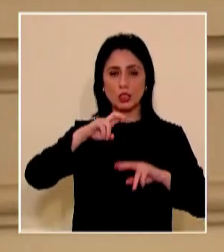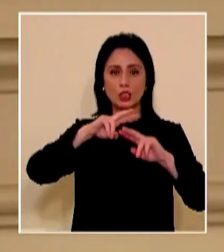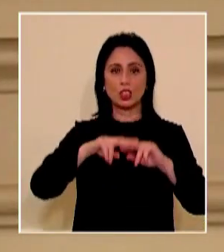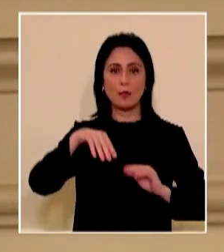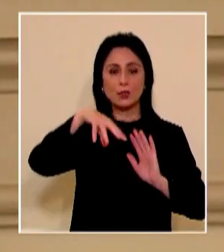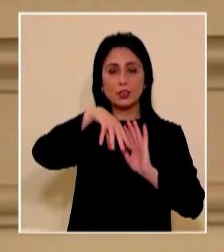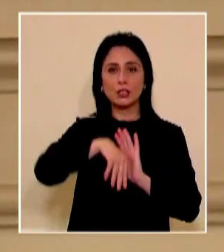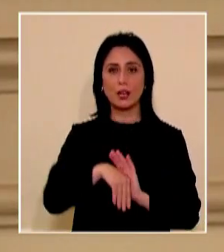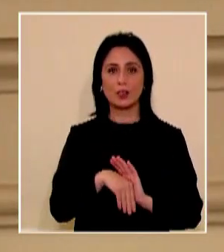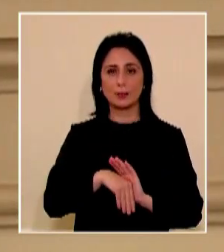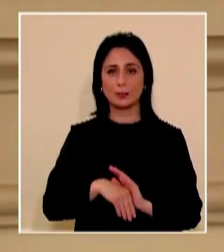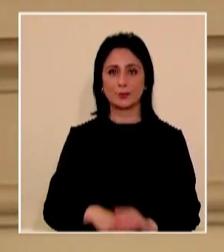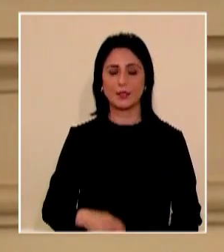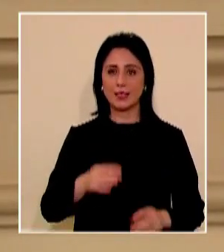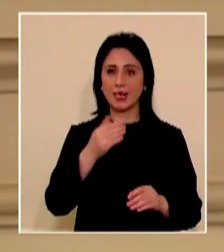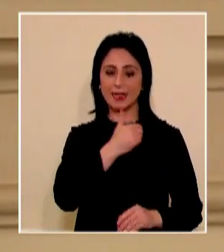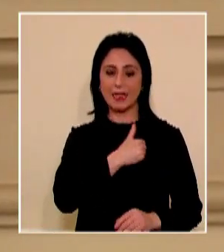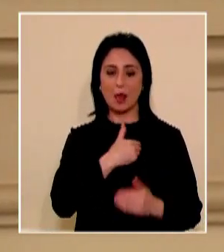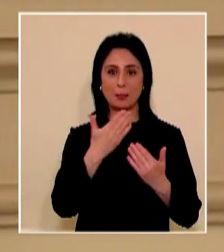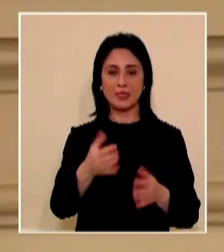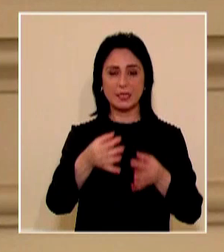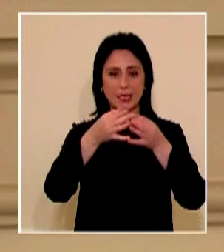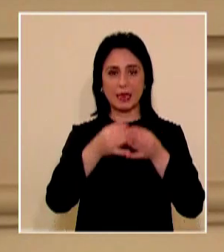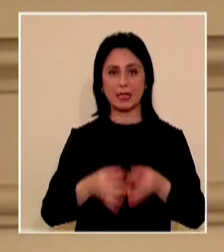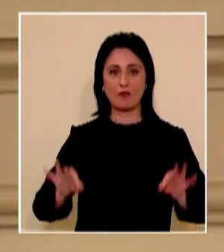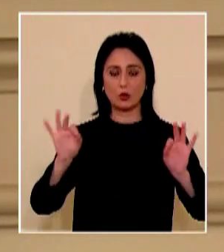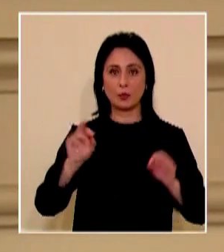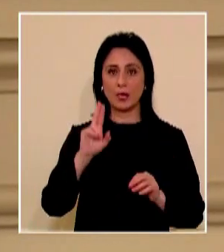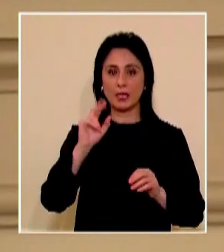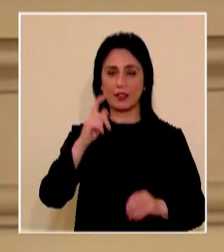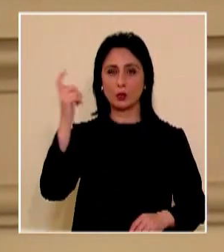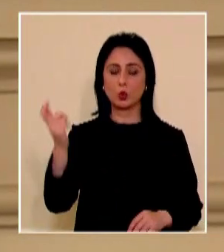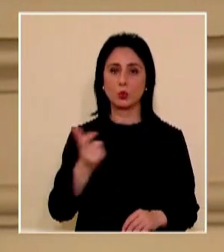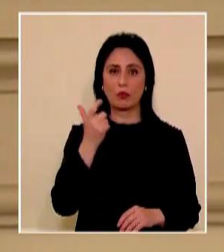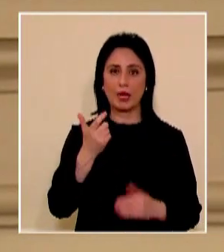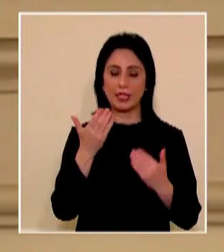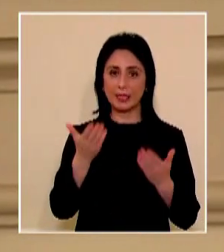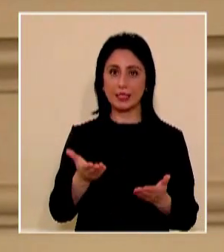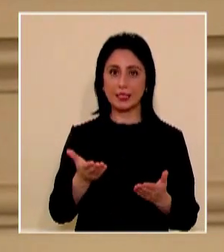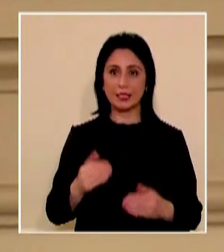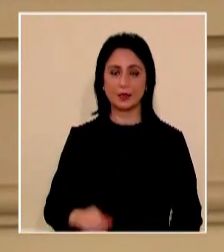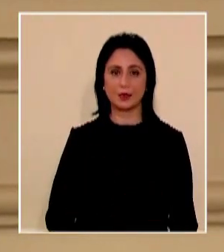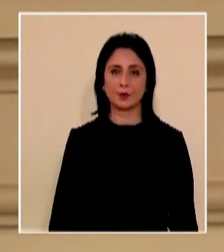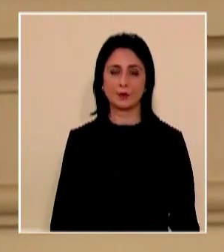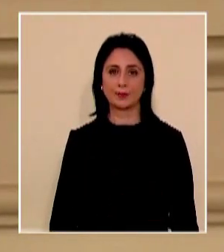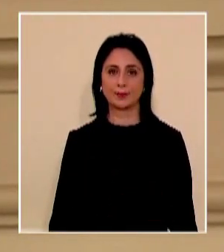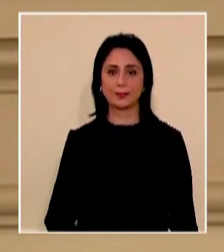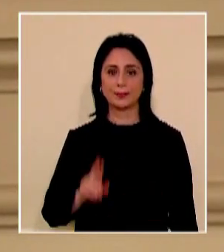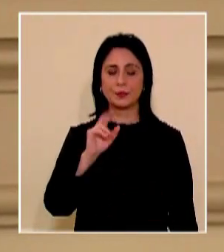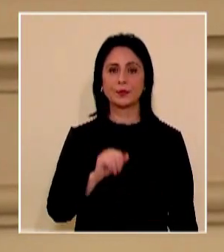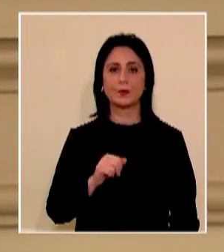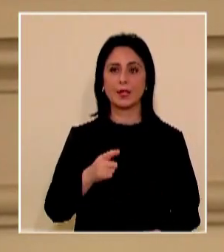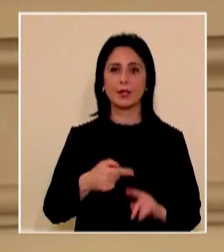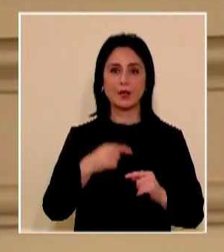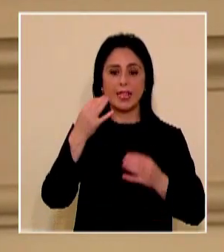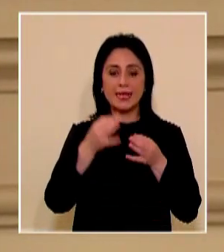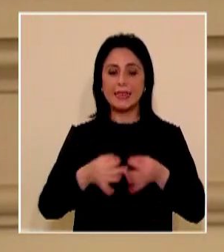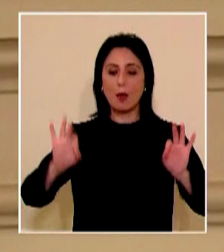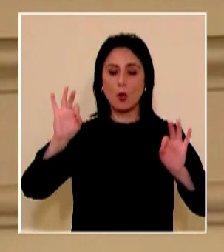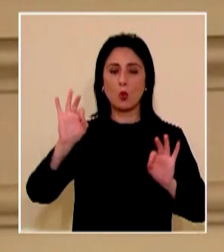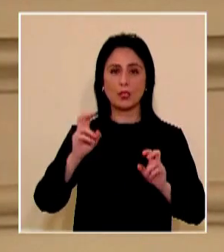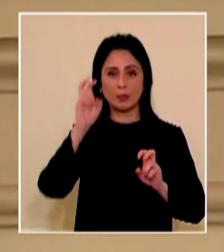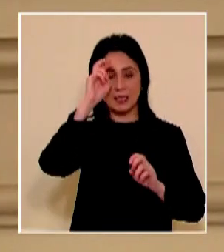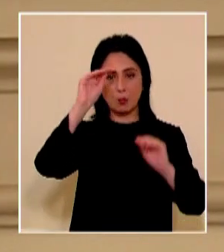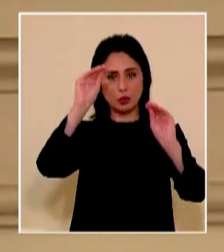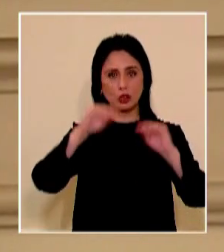Gruzinów, woli wolności, woli suwerenności, woli posiadania swojego niepodległego państwa, w którym sami będą decydowali o sobie,